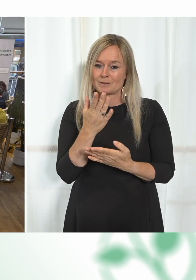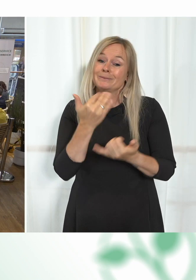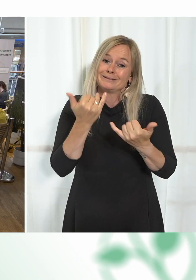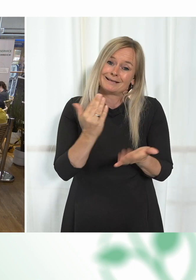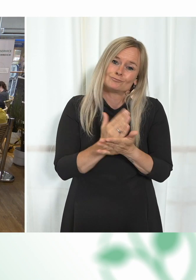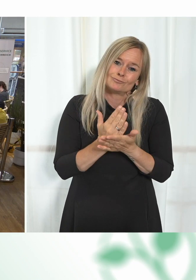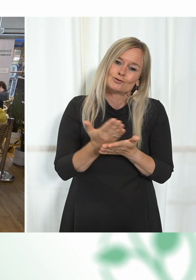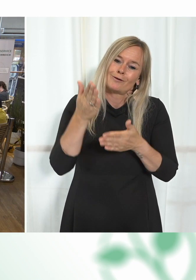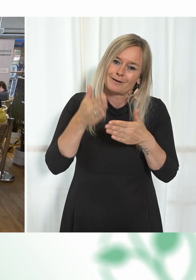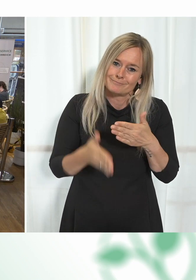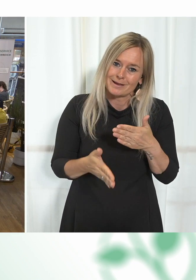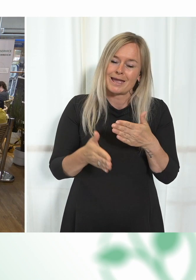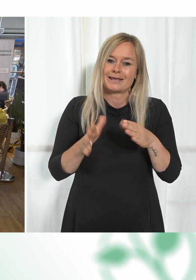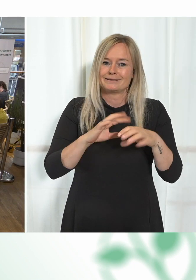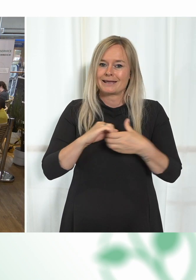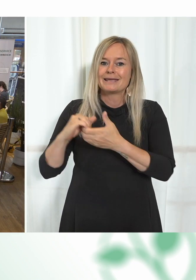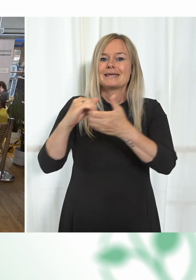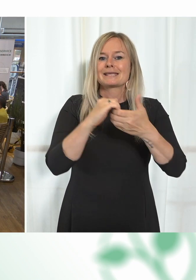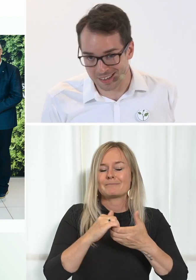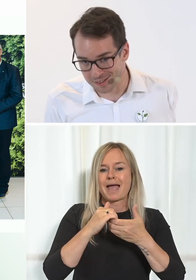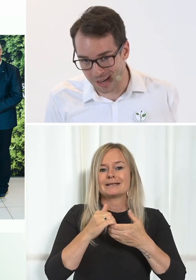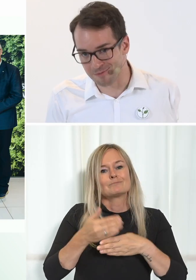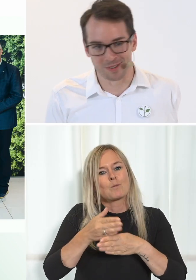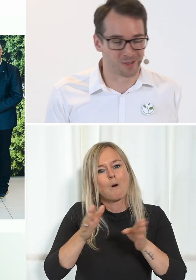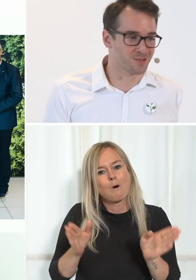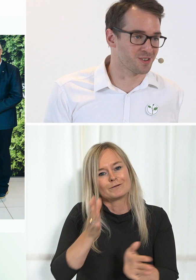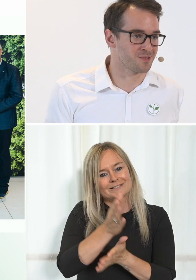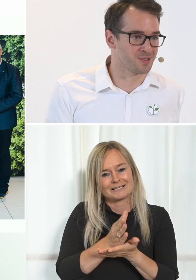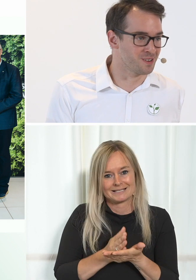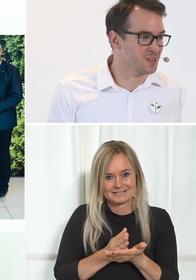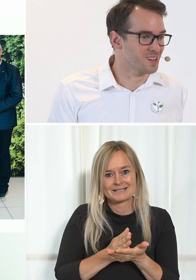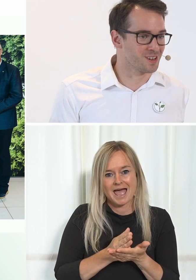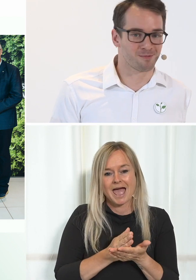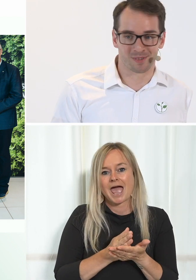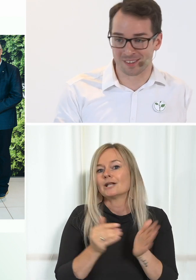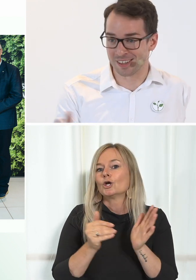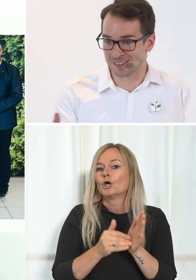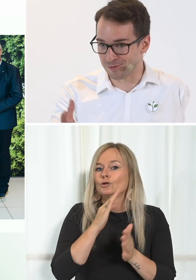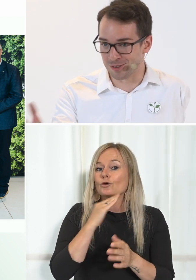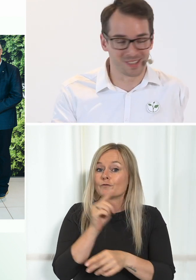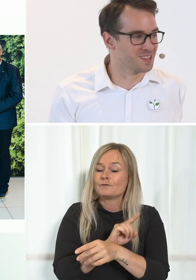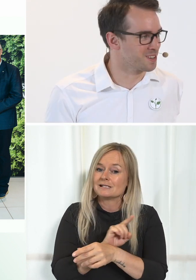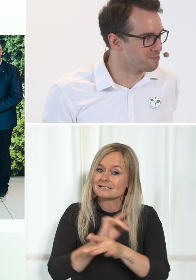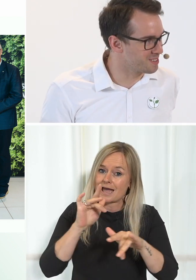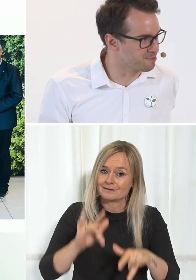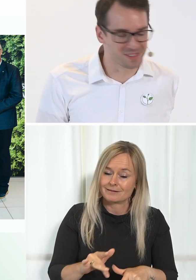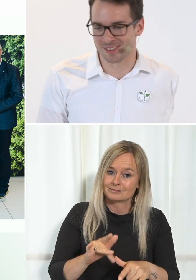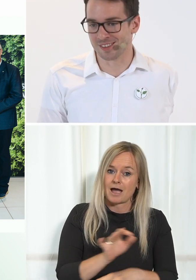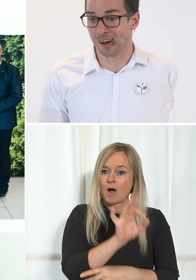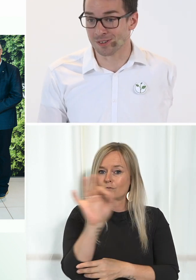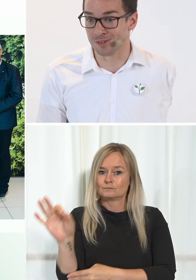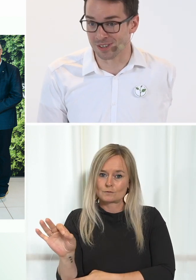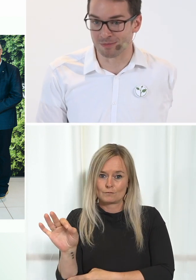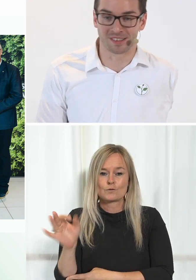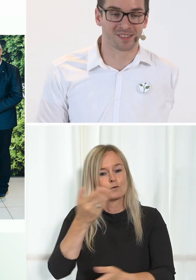Ende unseres gemeinsamen offiziellen Teiles. Wir haben natürlich noch viel Zeit für Sie, damit Sie